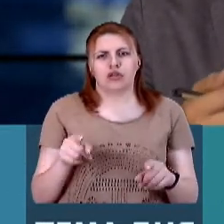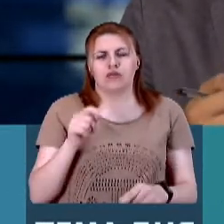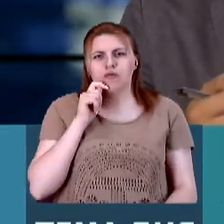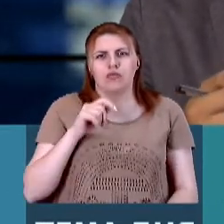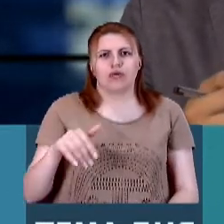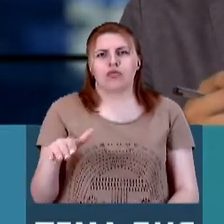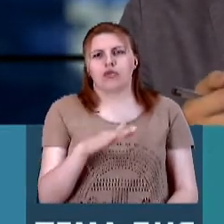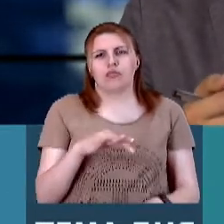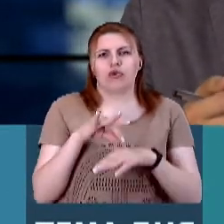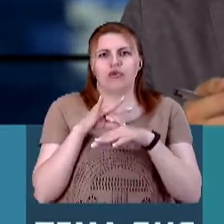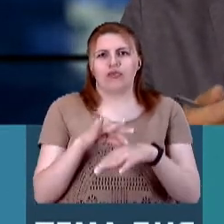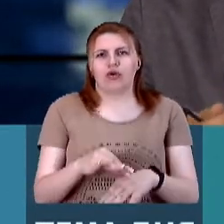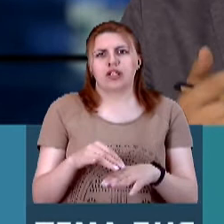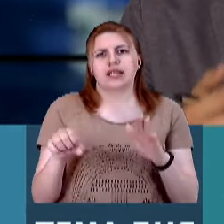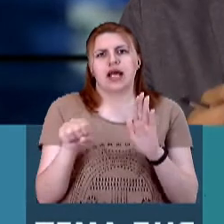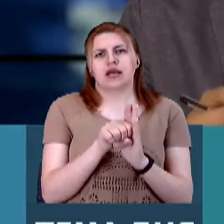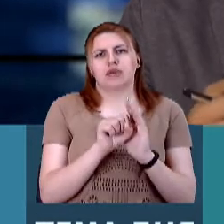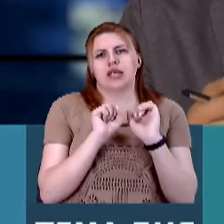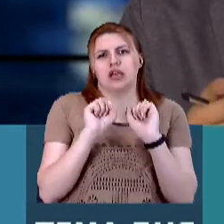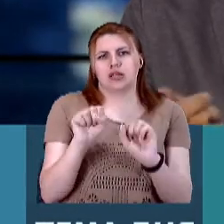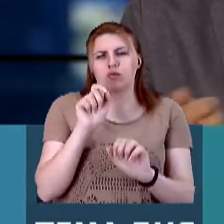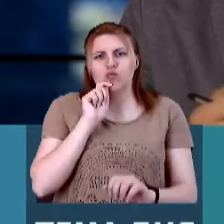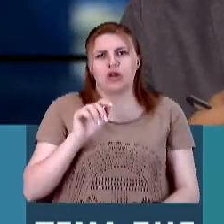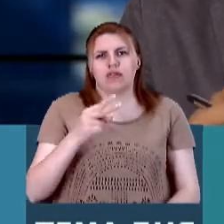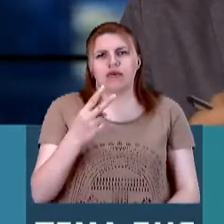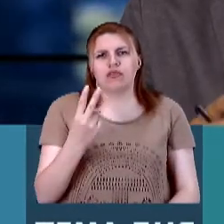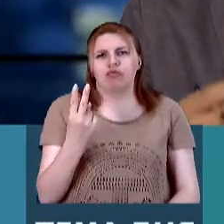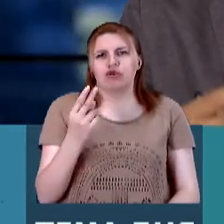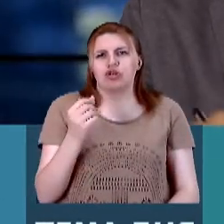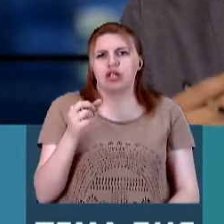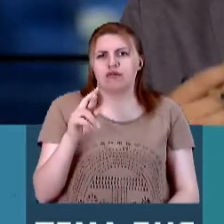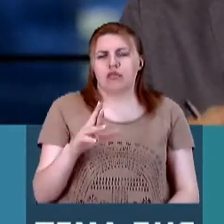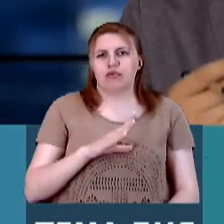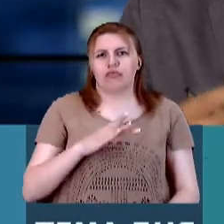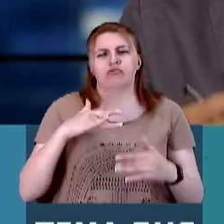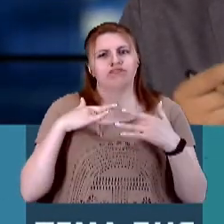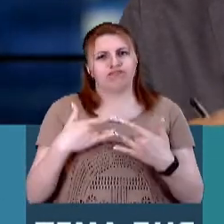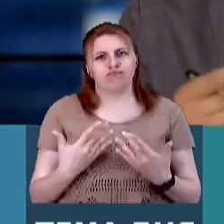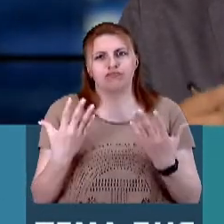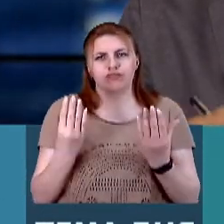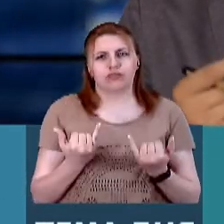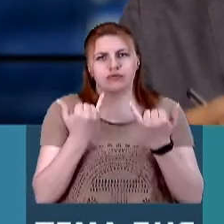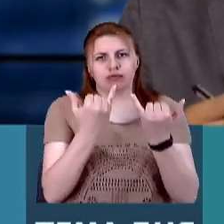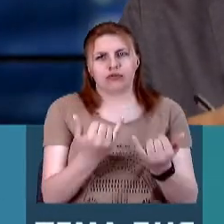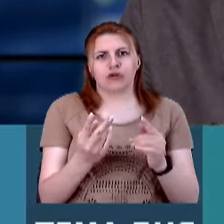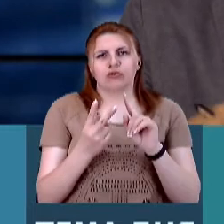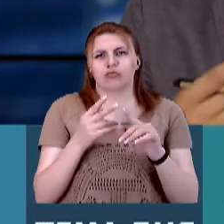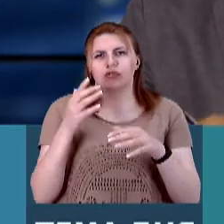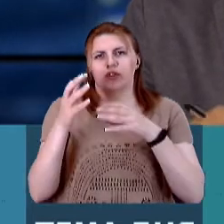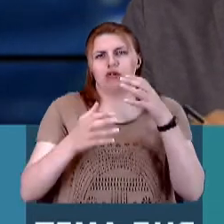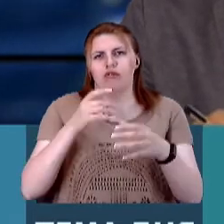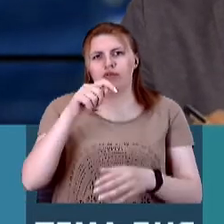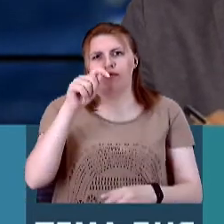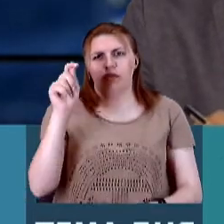щоденне вшанування загиблих захисників України, а 22 червня був День скорботи і вшанування пам'яті жертв Другої світової війни.